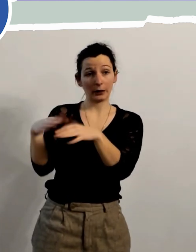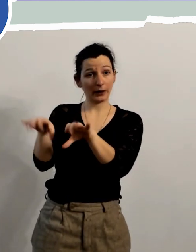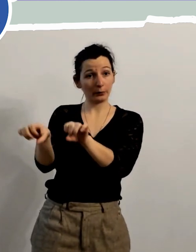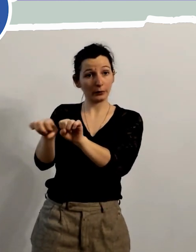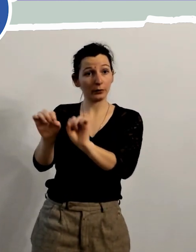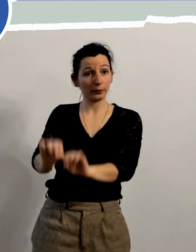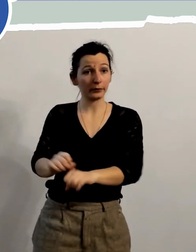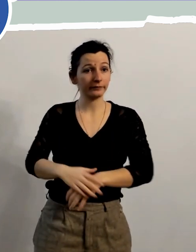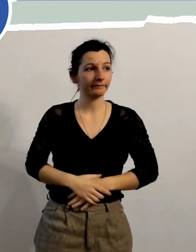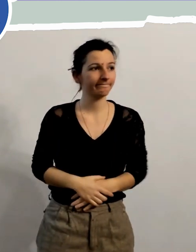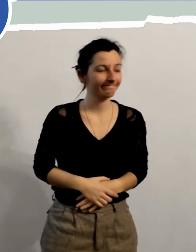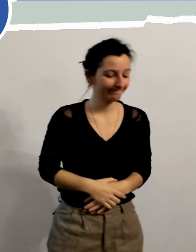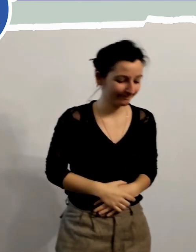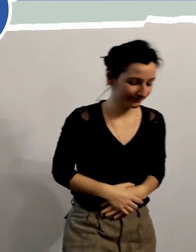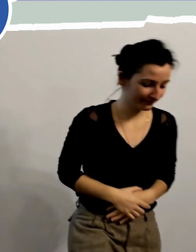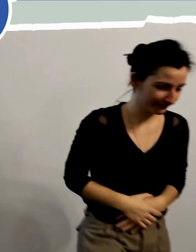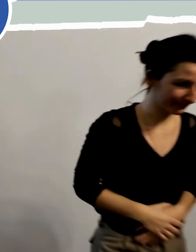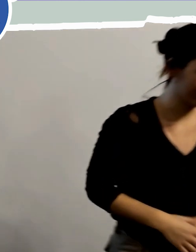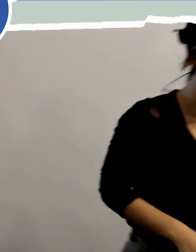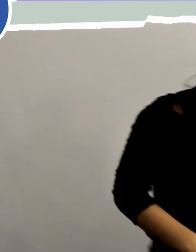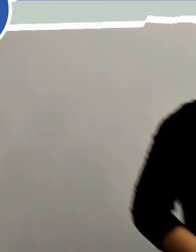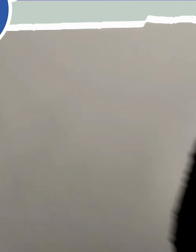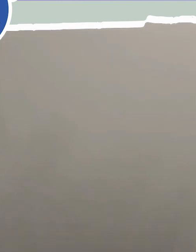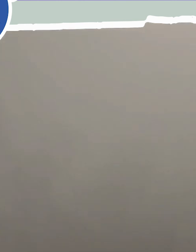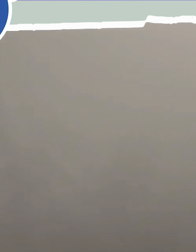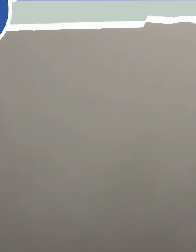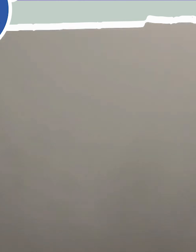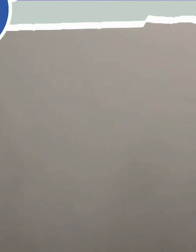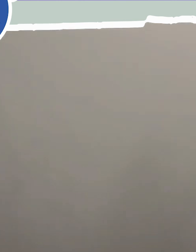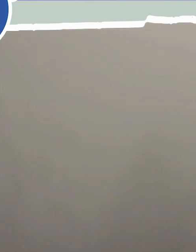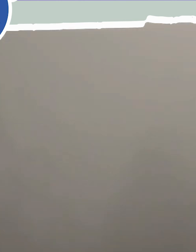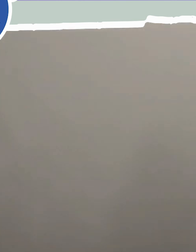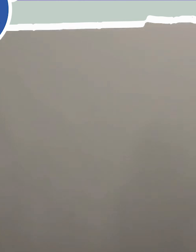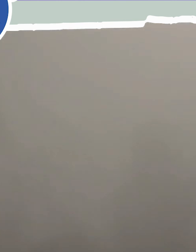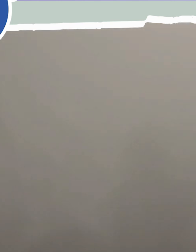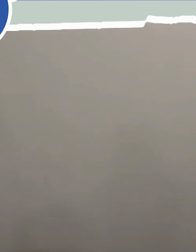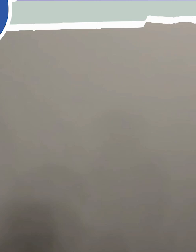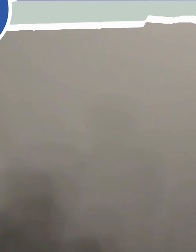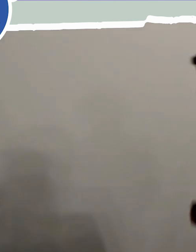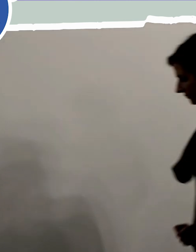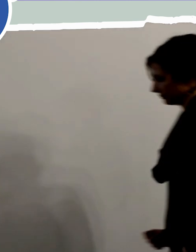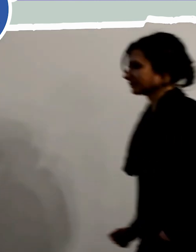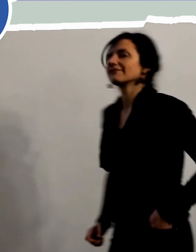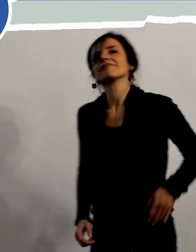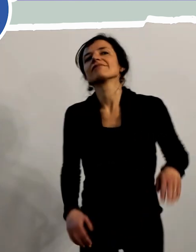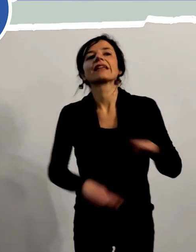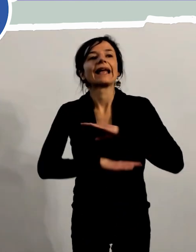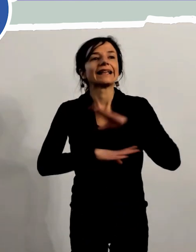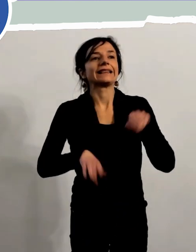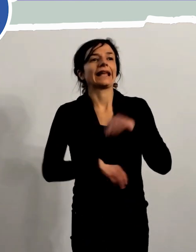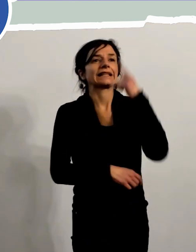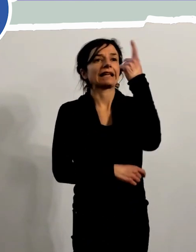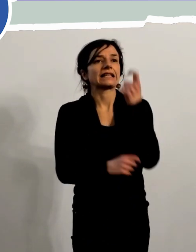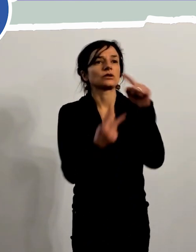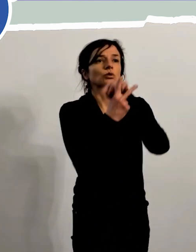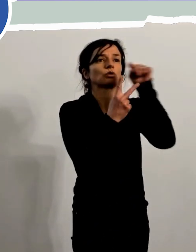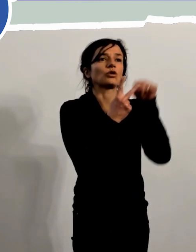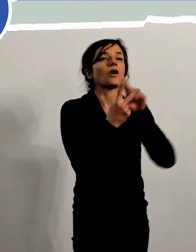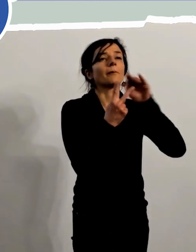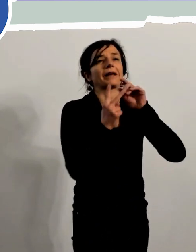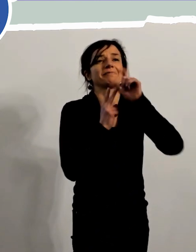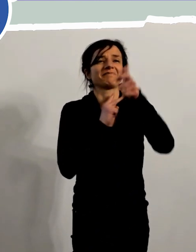Donc Merci, je prends les 2 dernières interventions là qui sont déjà prévues et puis après on devra s'arrêter, on arrive au terme de cette